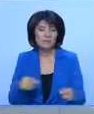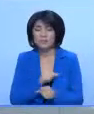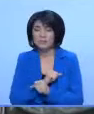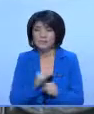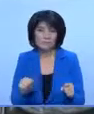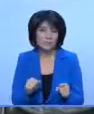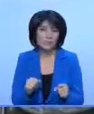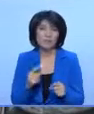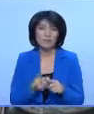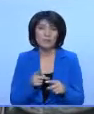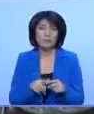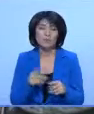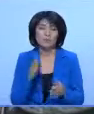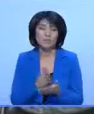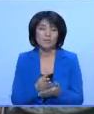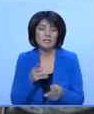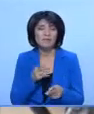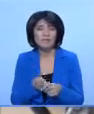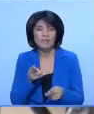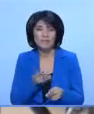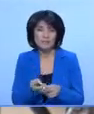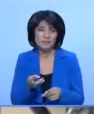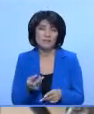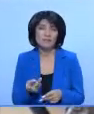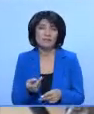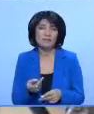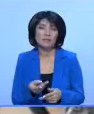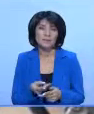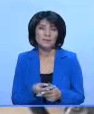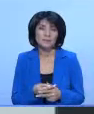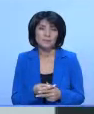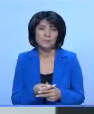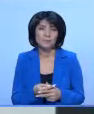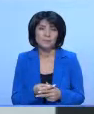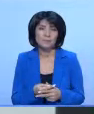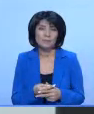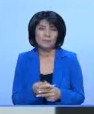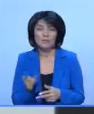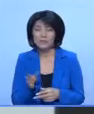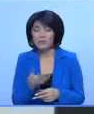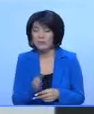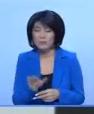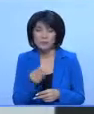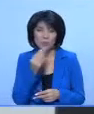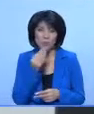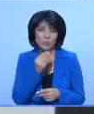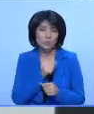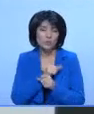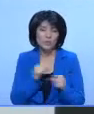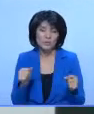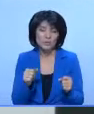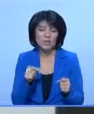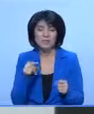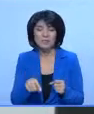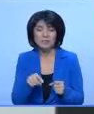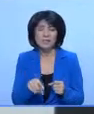Өйткені айдынға зиянды қалдықтар төгілетіндіктен көл суы тұтынуға жарамсыз. Бұл жердің суы жоба бойынша ащы тұщы,